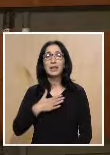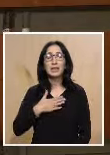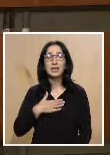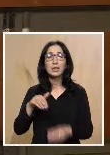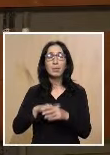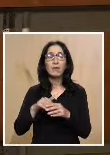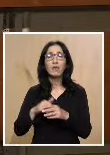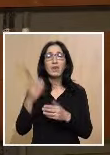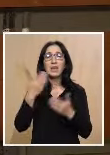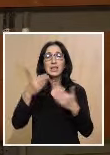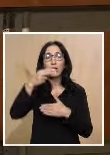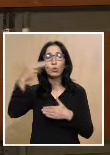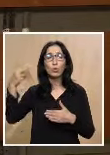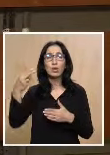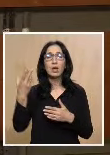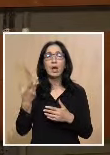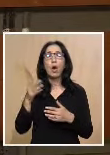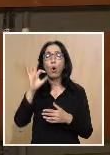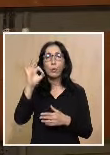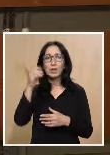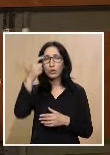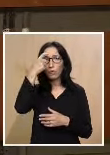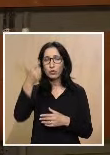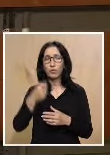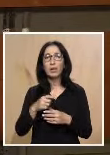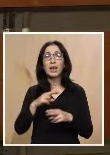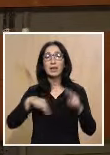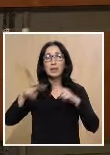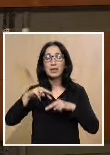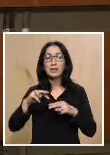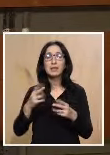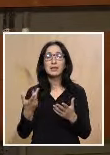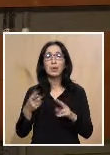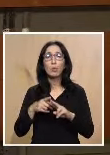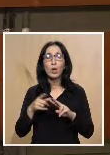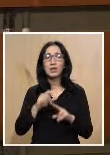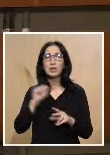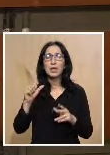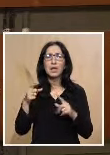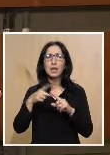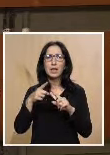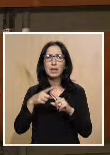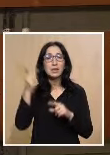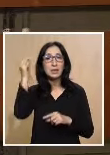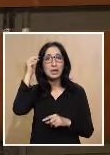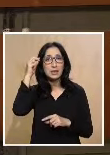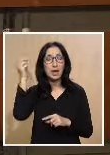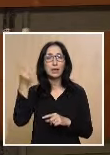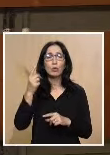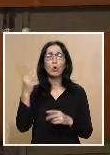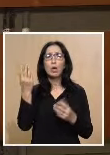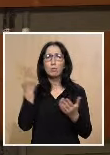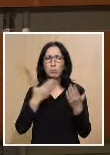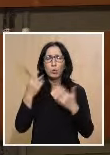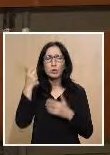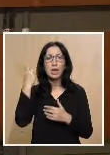Ние сме в Института по земеделие и семезнание Образцов Чифлик. Търсейки проекциите и традициите на знанието и познанието